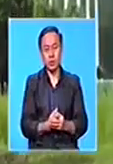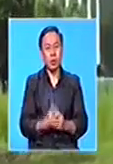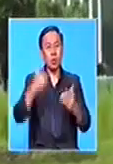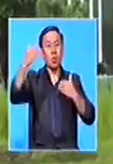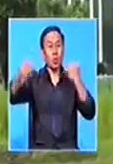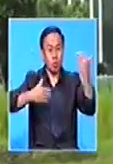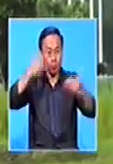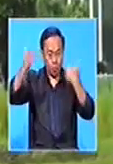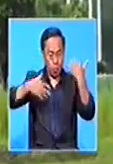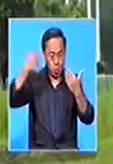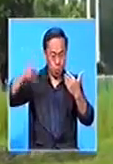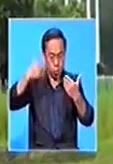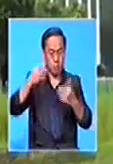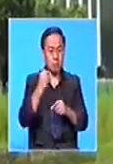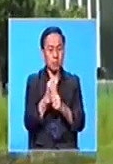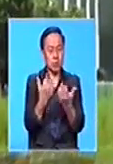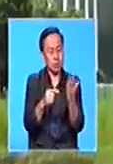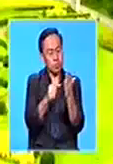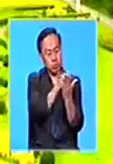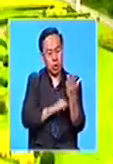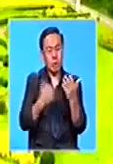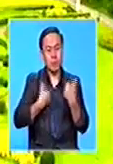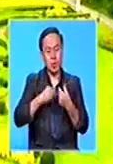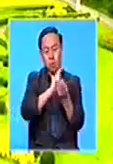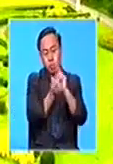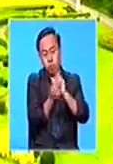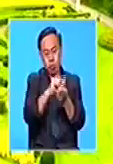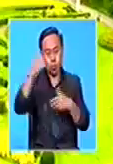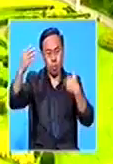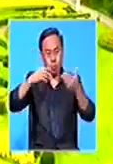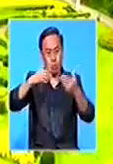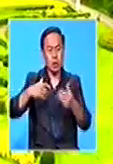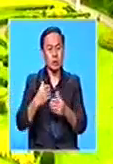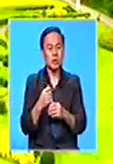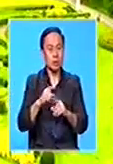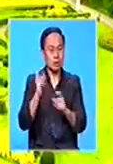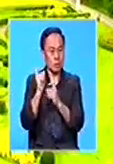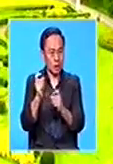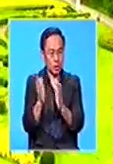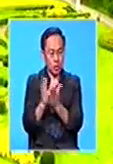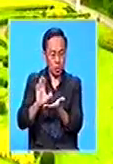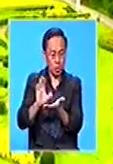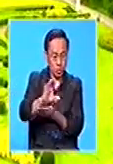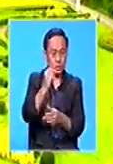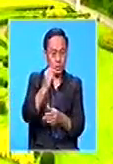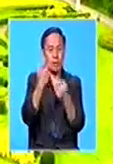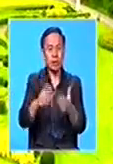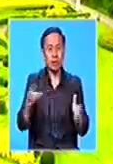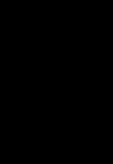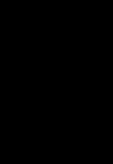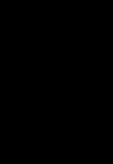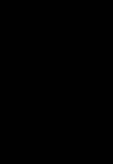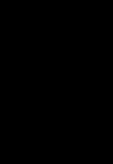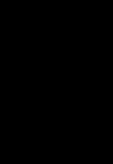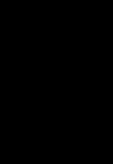พลังงานลมวันนี้สร้างหลายที่นะกังหันกังเหินหมุนบ้างไปหมุนบ้างเนี่ยนี่คืออันตรายนะลงทุนไปแล้วมันไม่หมุนเนี่ยทำไง